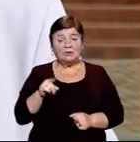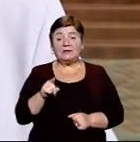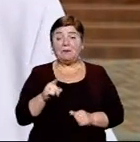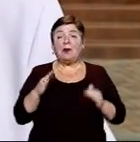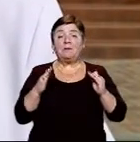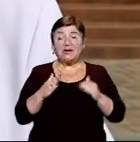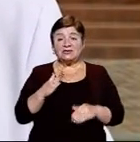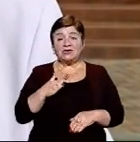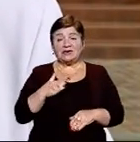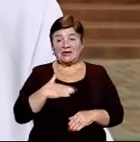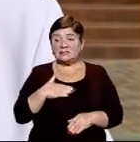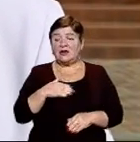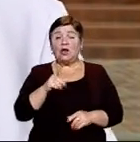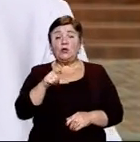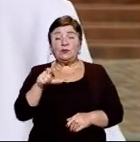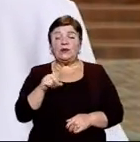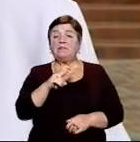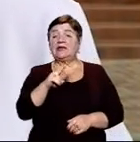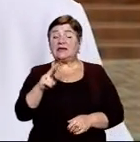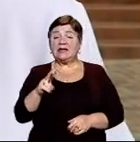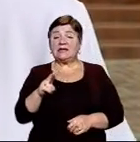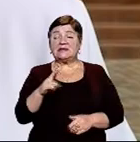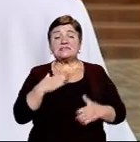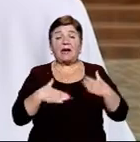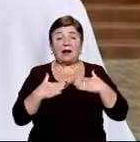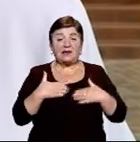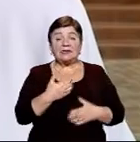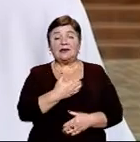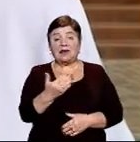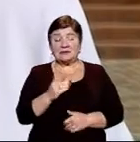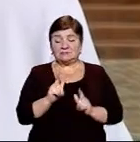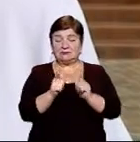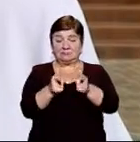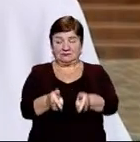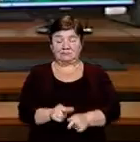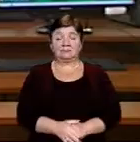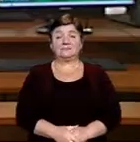тим більше ми зможемо допомогти тим людям, які зараз до нас попадають.